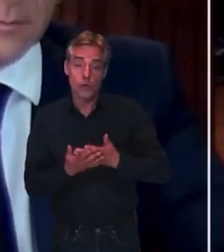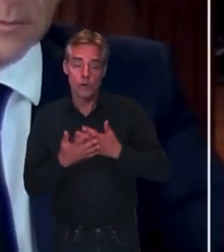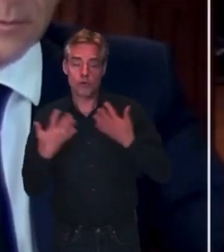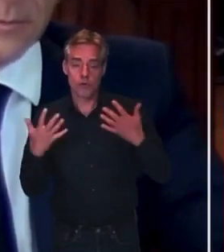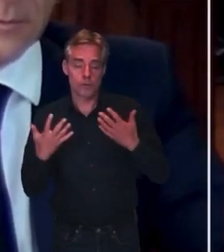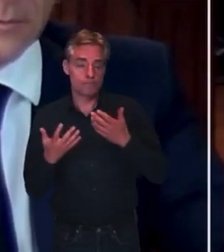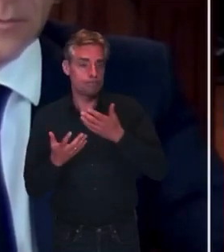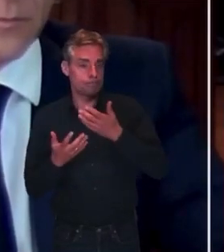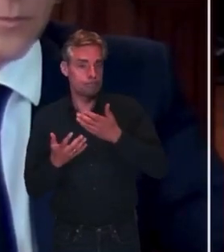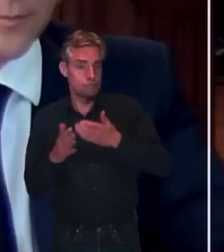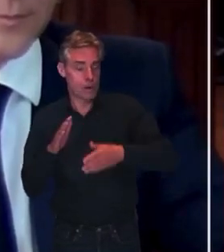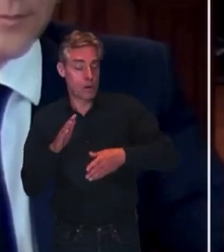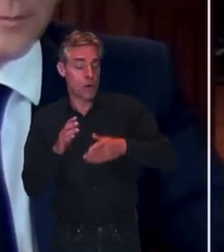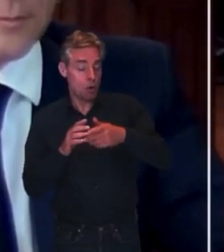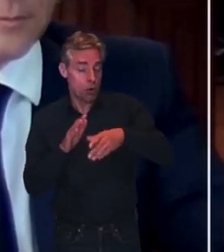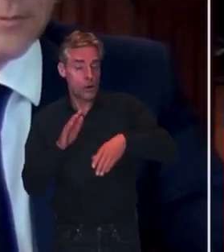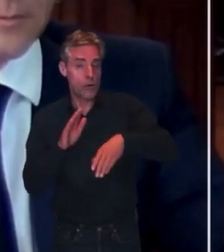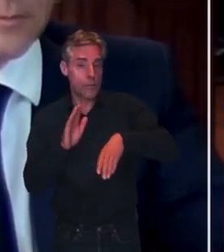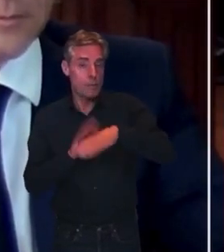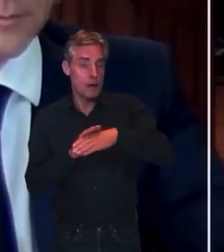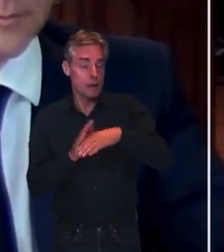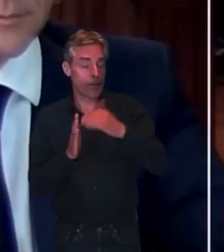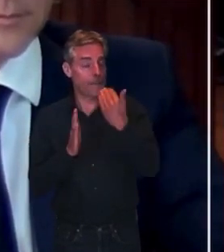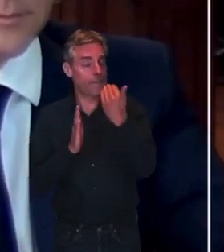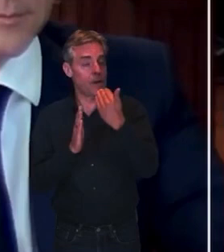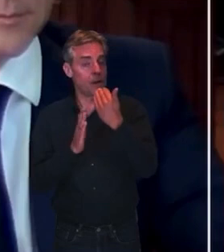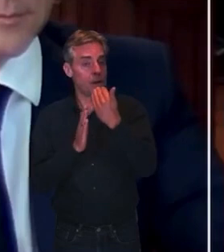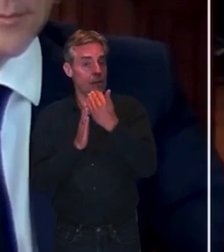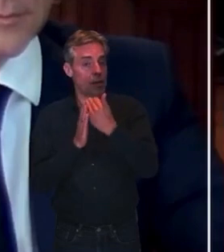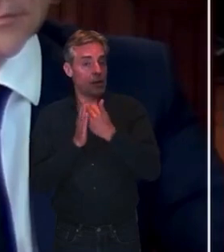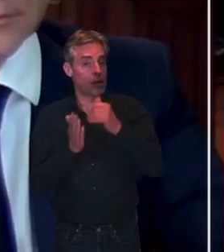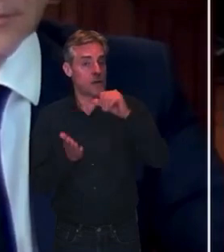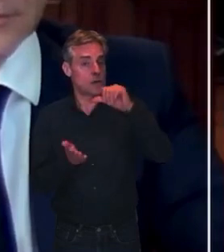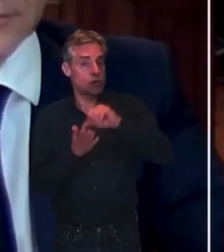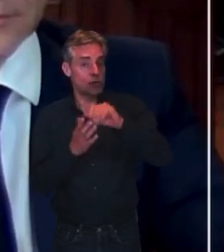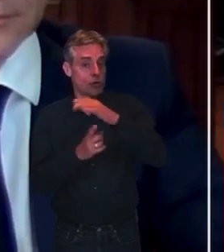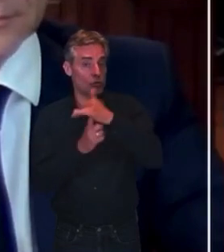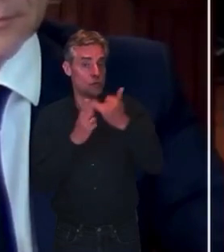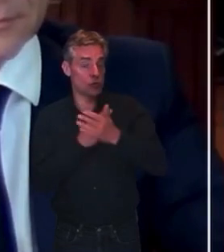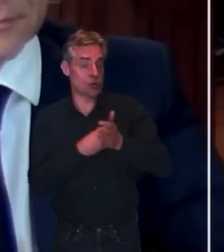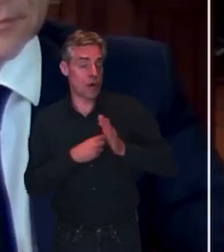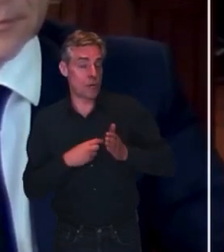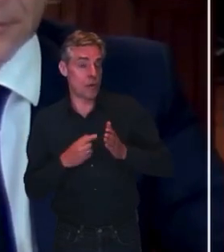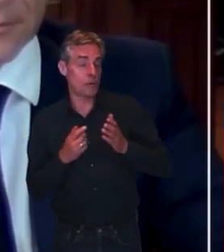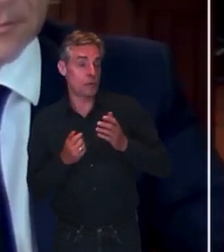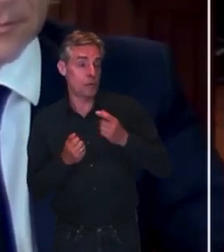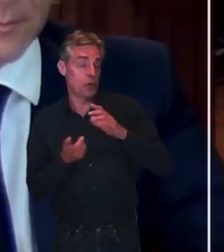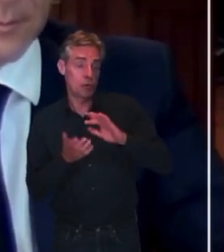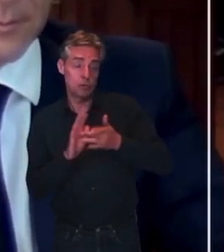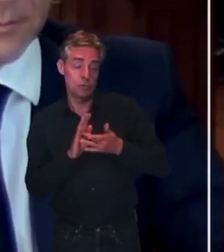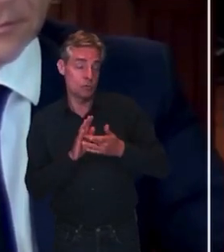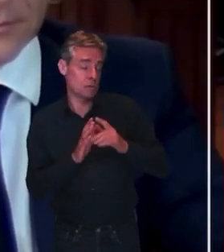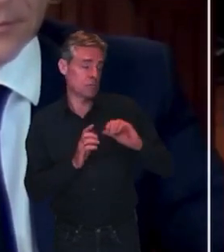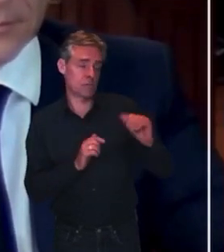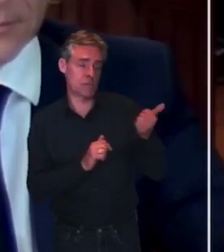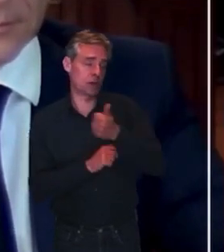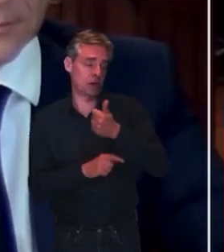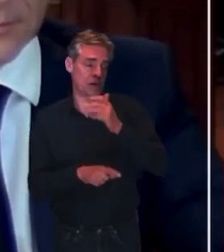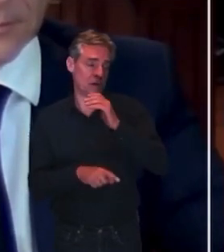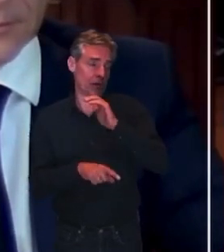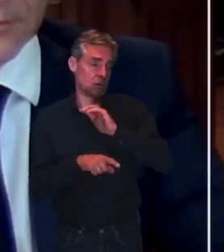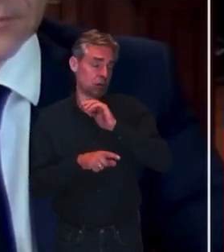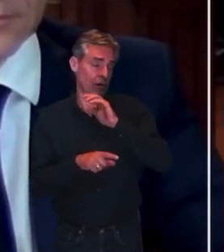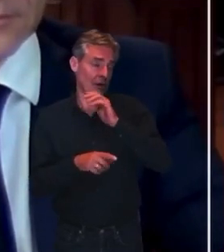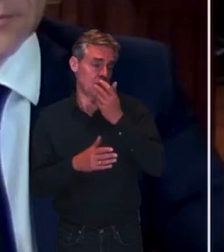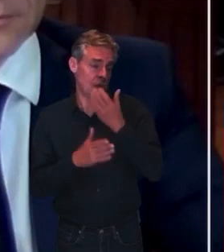Il démarre une longue liste des centres sociaux qui, à Bordeaux, diront qu'il leur manque structurellement